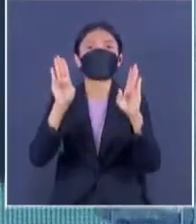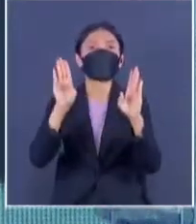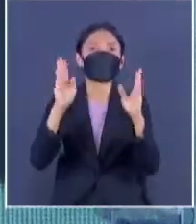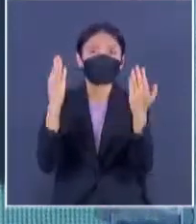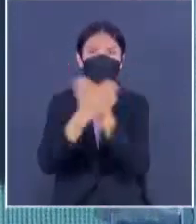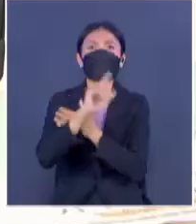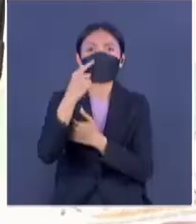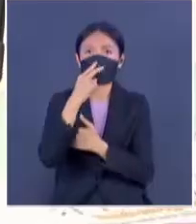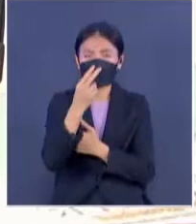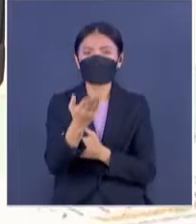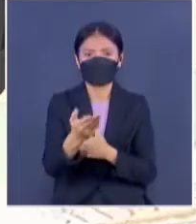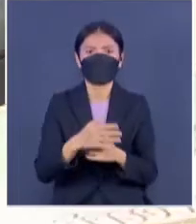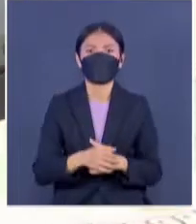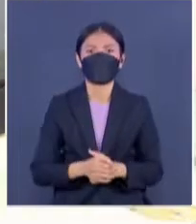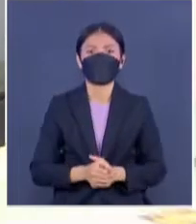ค่ะ